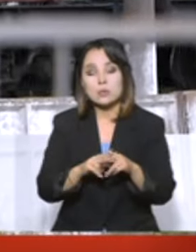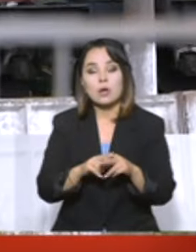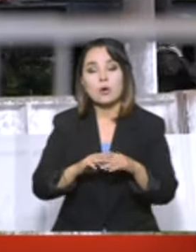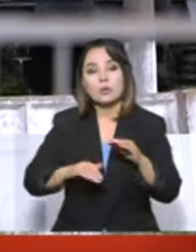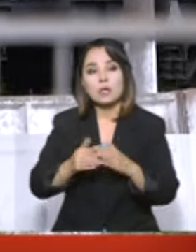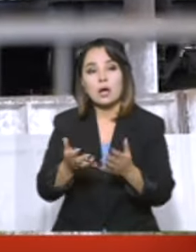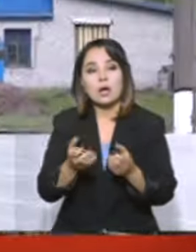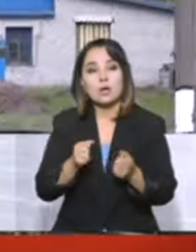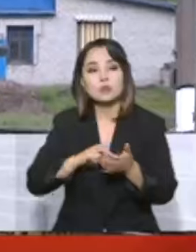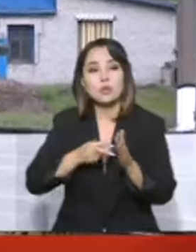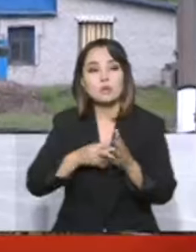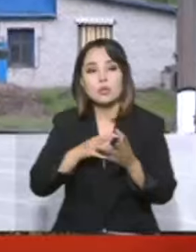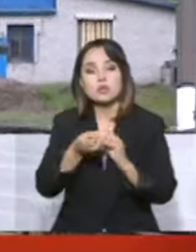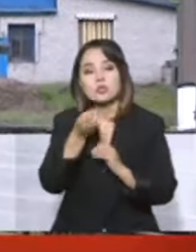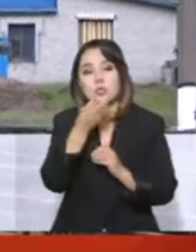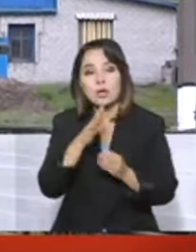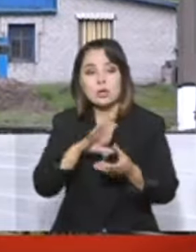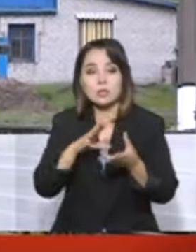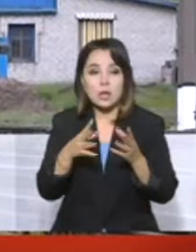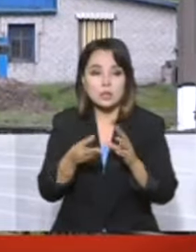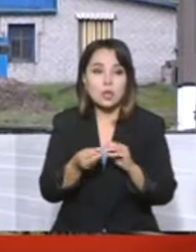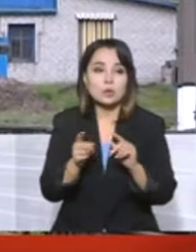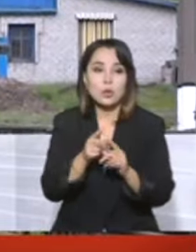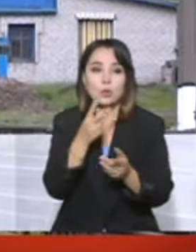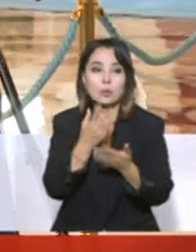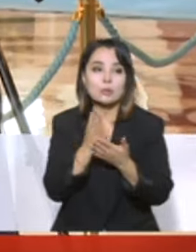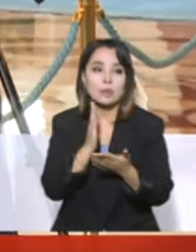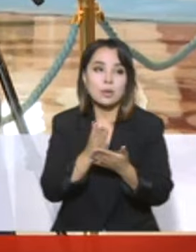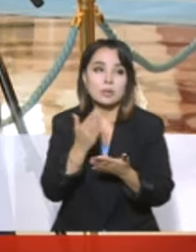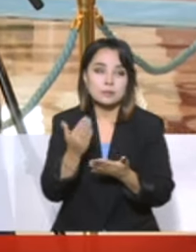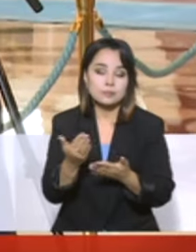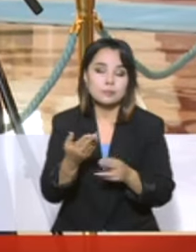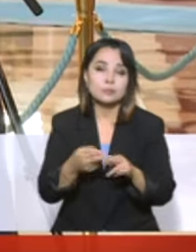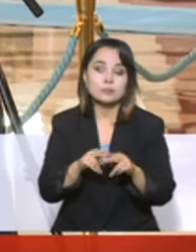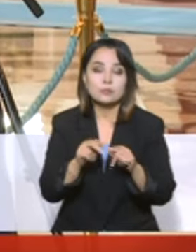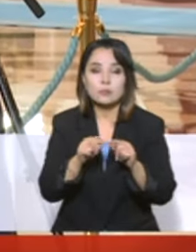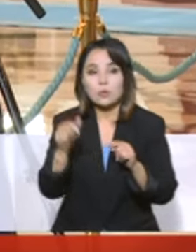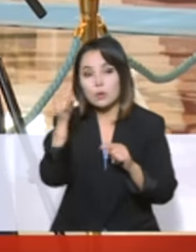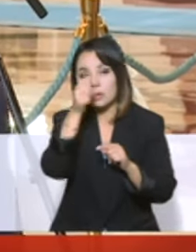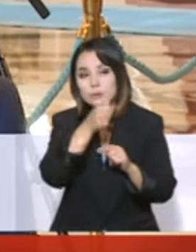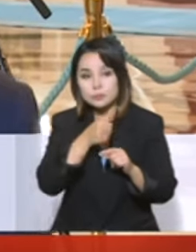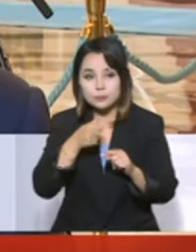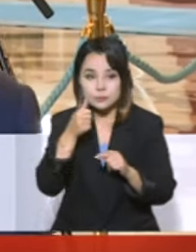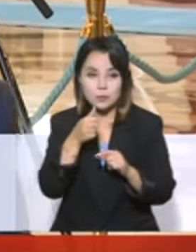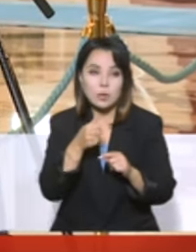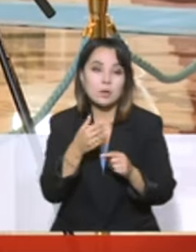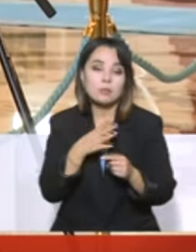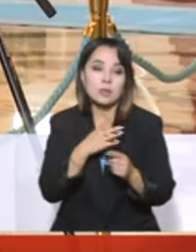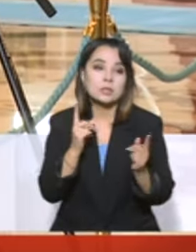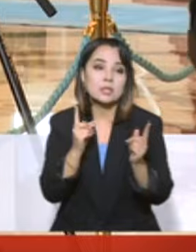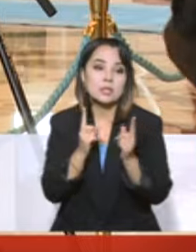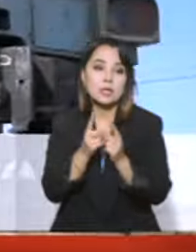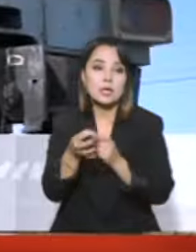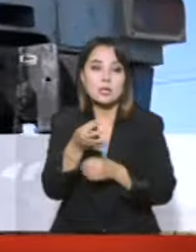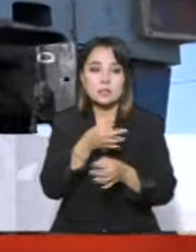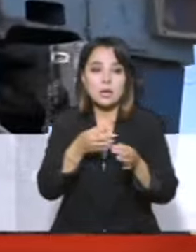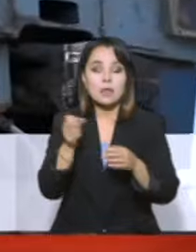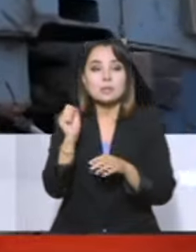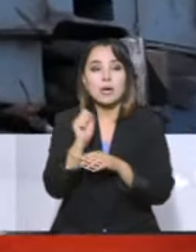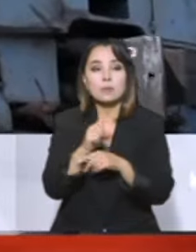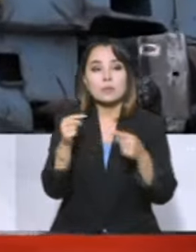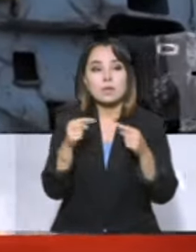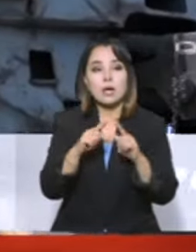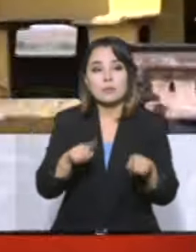алынған жобалар жақсы нәтиже көрсете бастаған. Осы ағымдағы жылдың басында көктемде кездескенде нақты тапсырма қойған